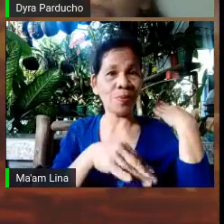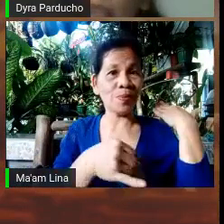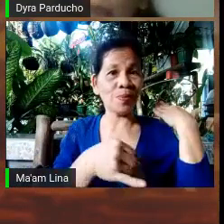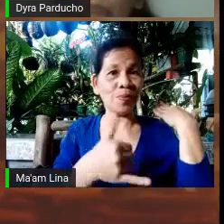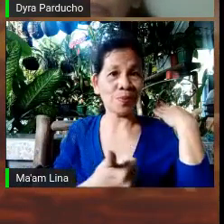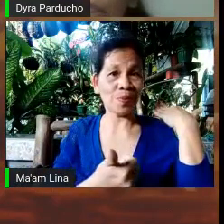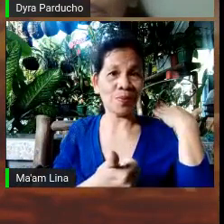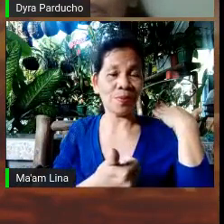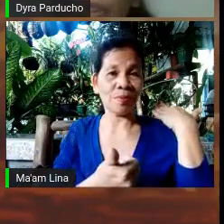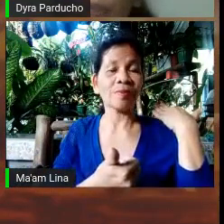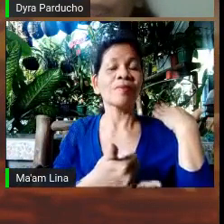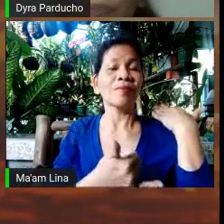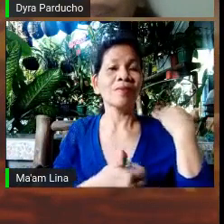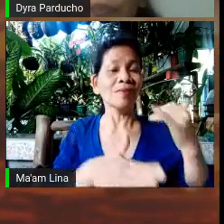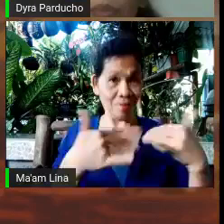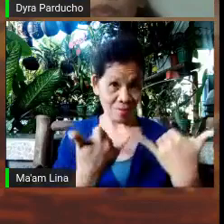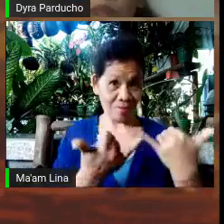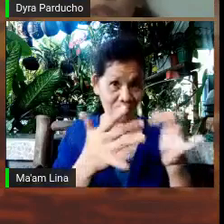ginagawa ng Panginoong